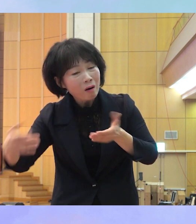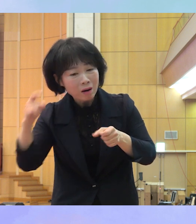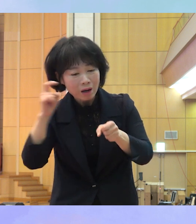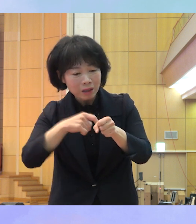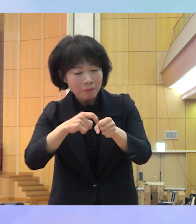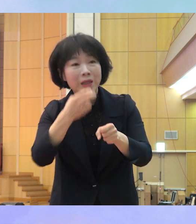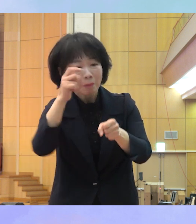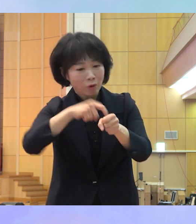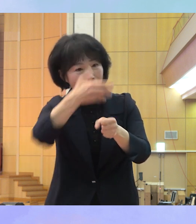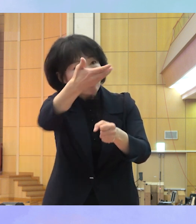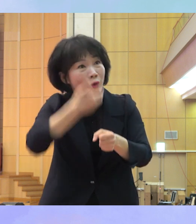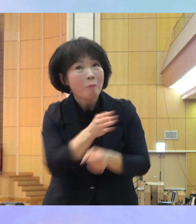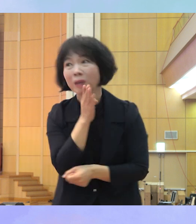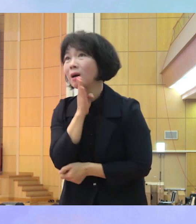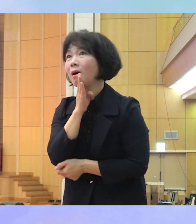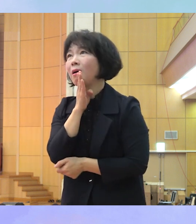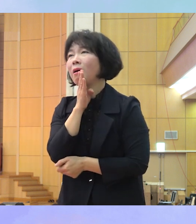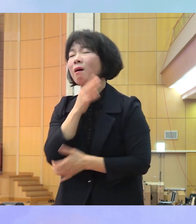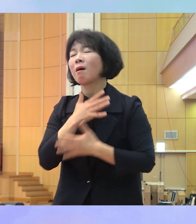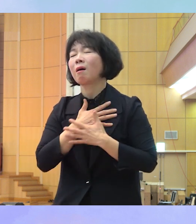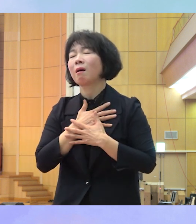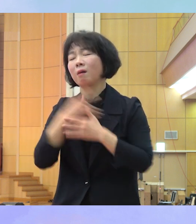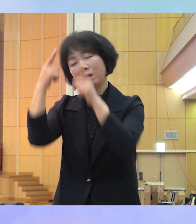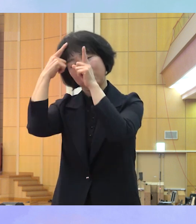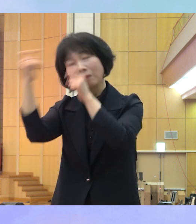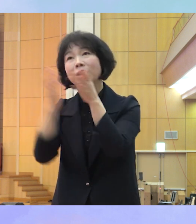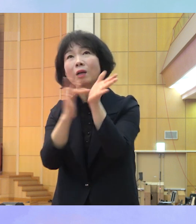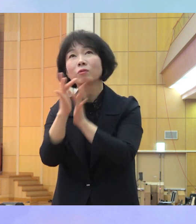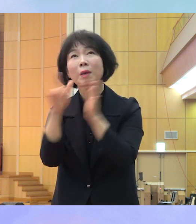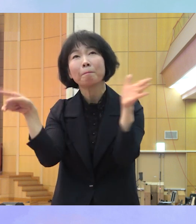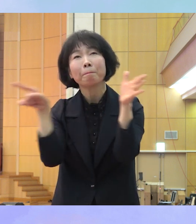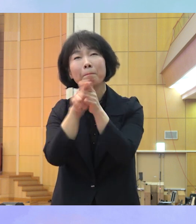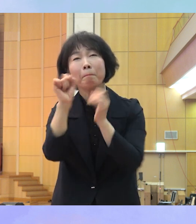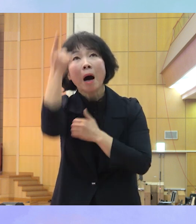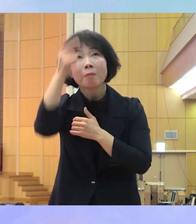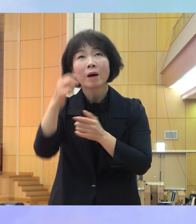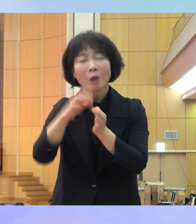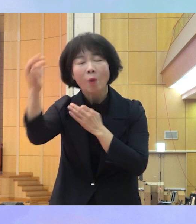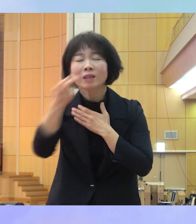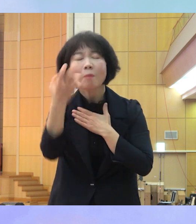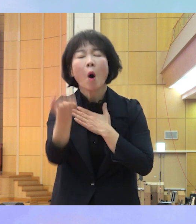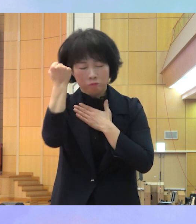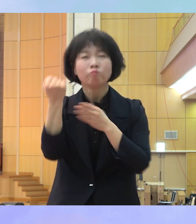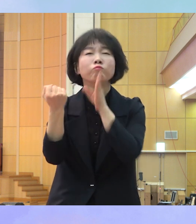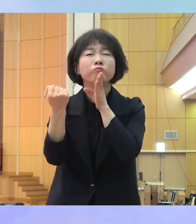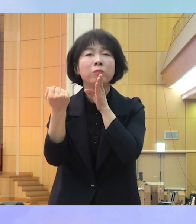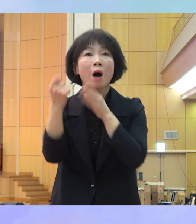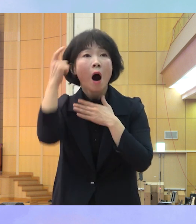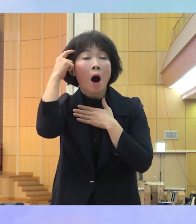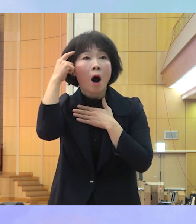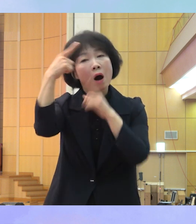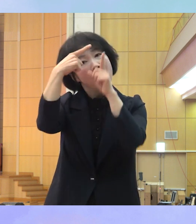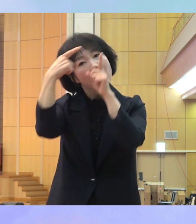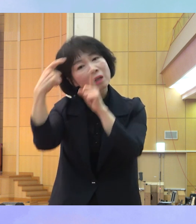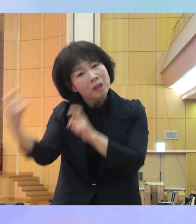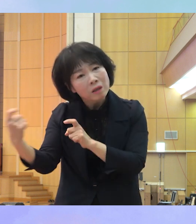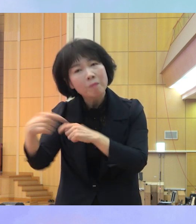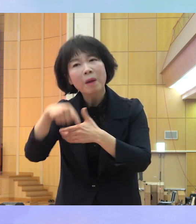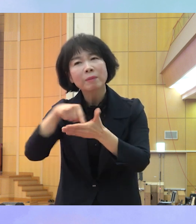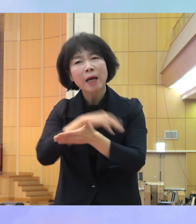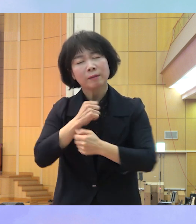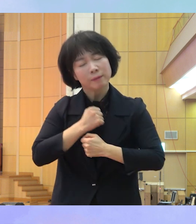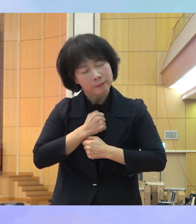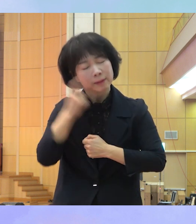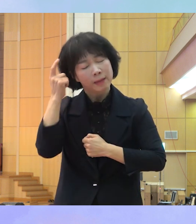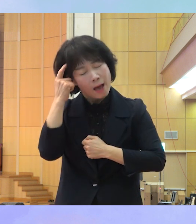나에게 생명의 음료가 되셨구나, 그래서 내가 예수님을 통해서 영원한 생명을 얻는구나, 이것을 내 마음속에